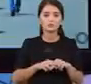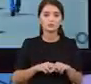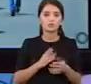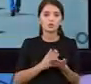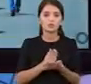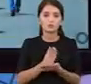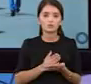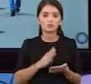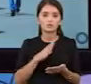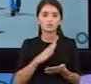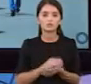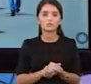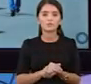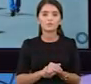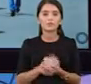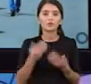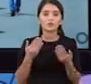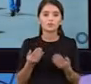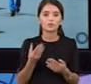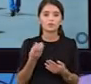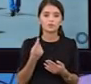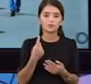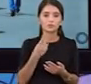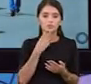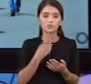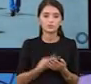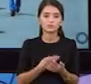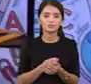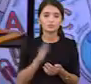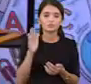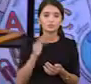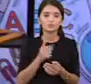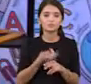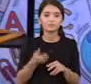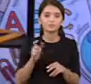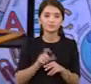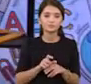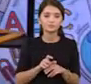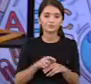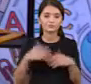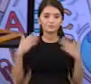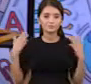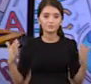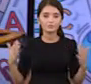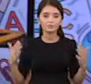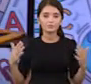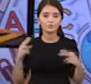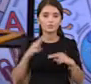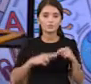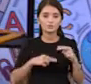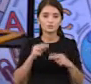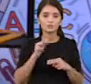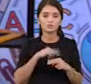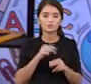uchun xizmat qilmoqda. Mana ularni yana bir ko'rinishi. Va juda ham katta